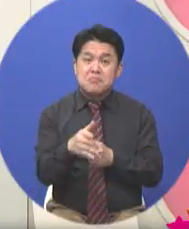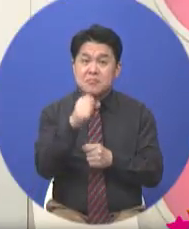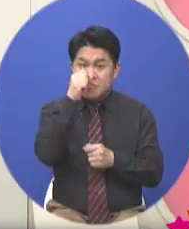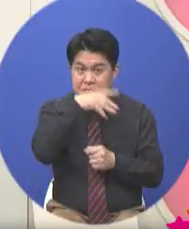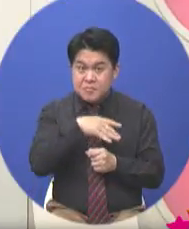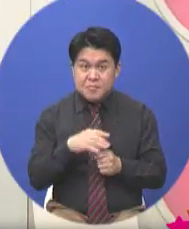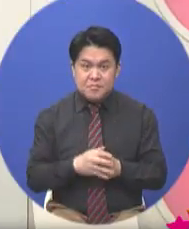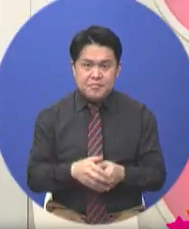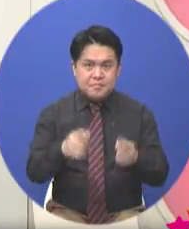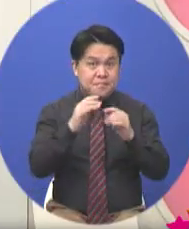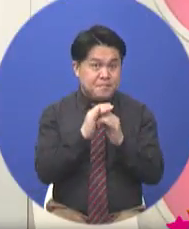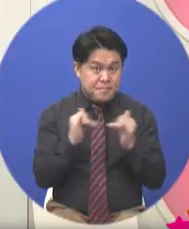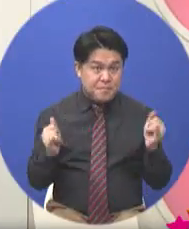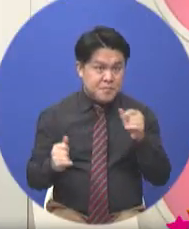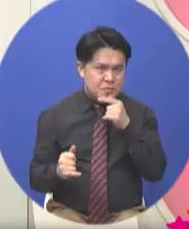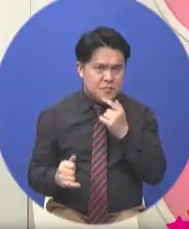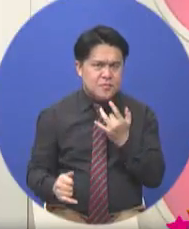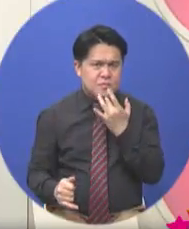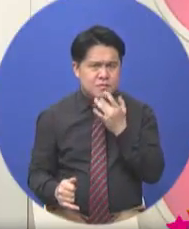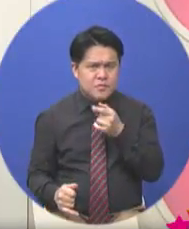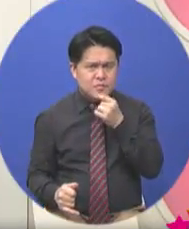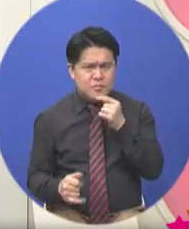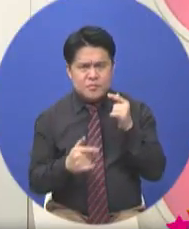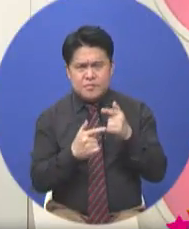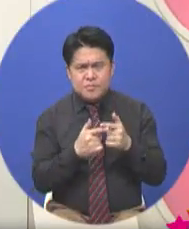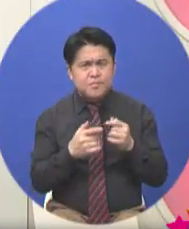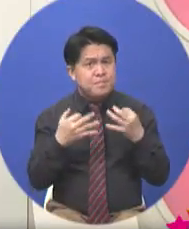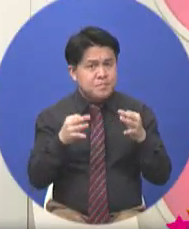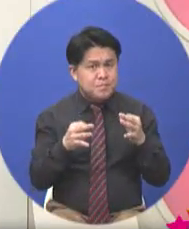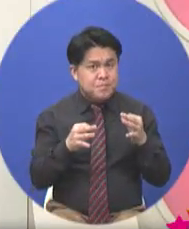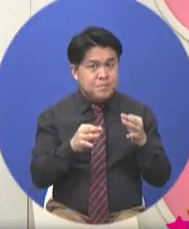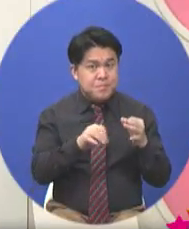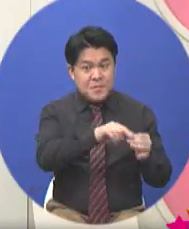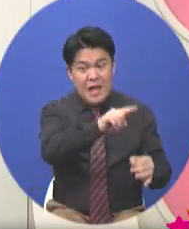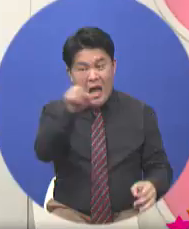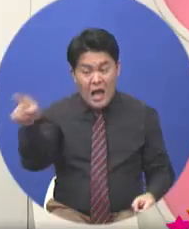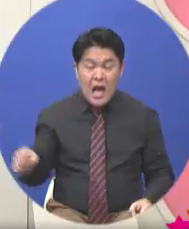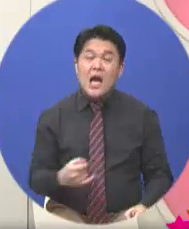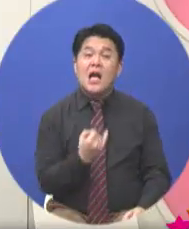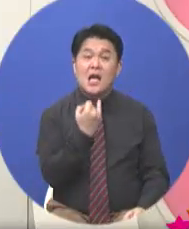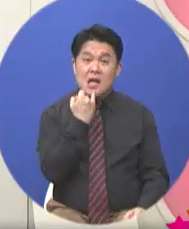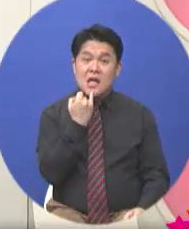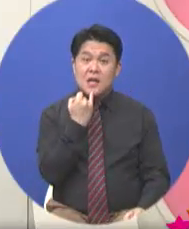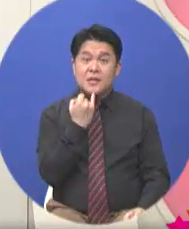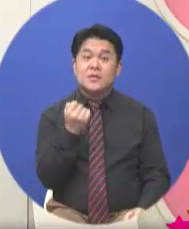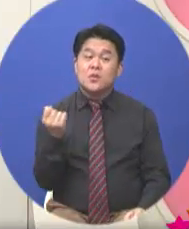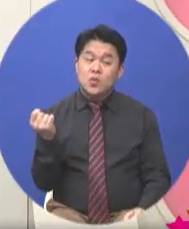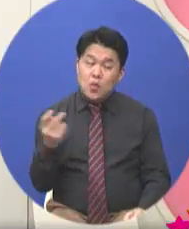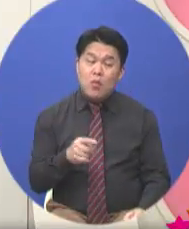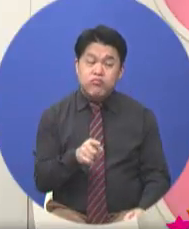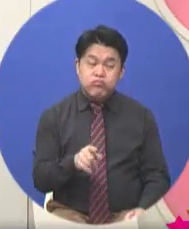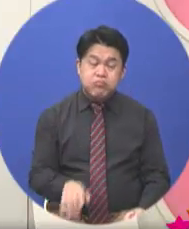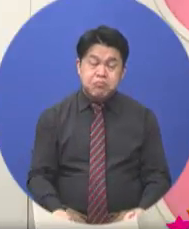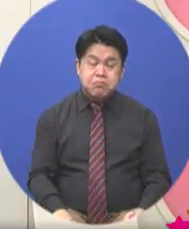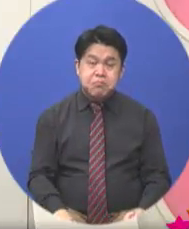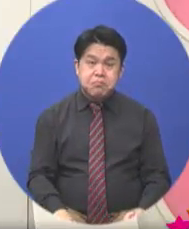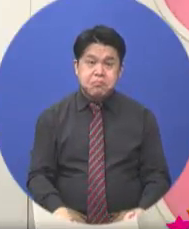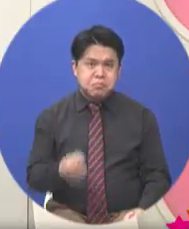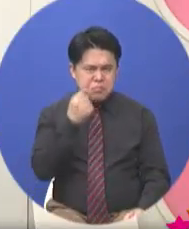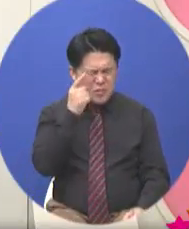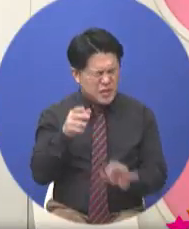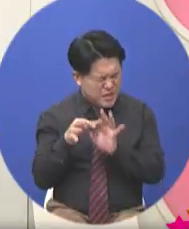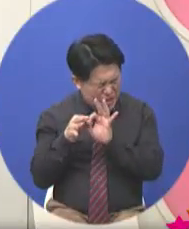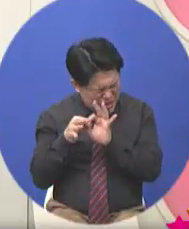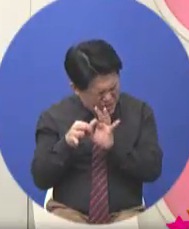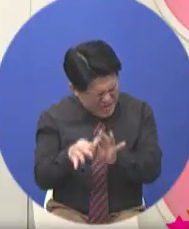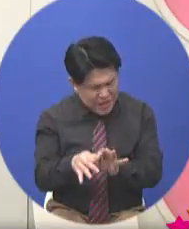여기 나오시는 분이 월, 화, 수, 목, 금 진행하시는 분이 다 좋아요. 네. 다 좋고 같은 말씀이지만 한 달